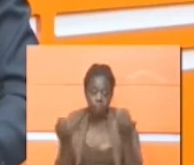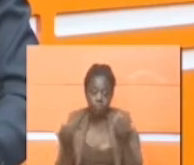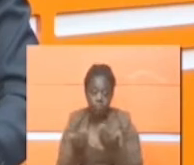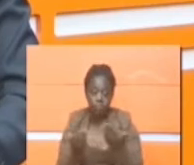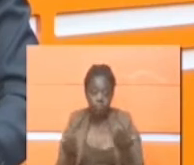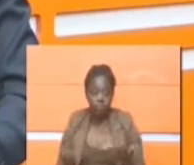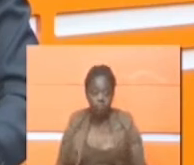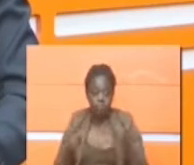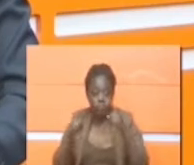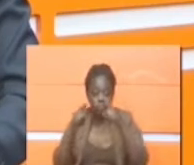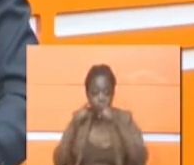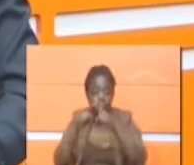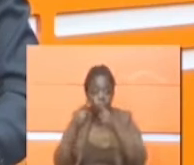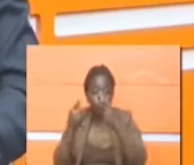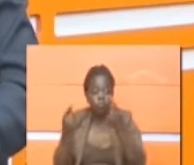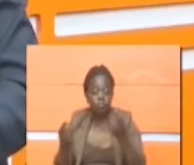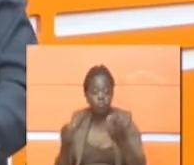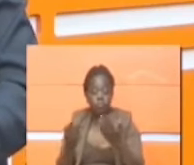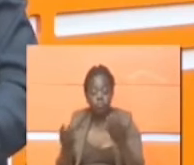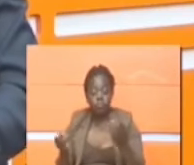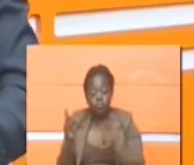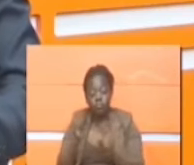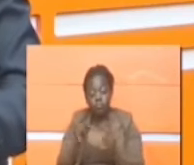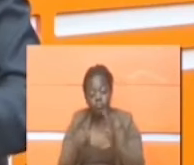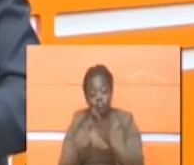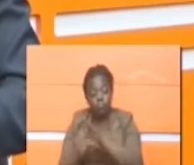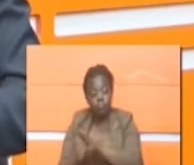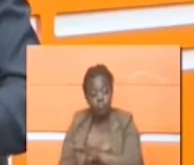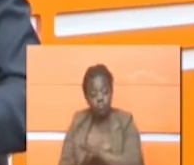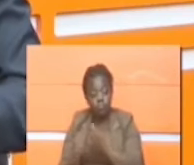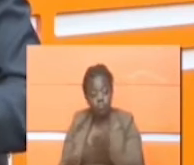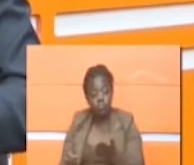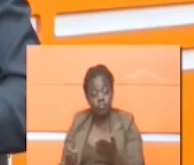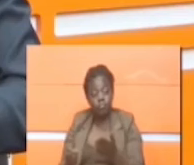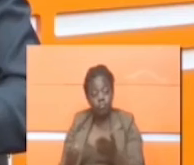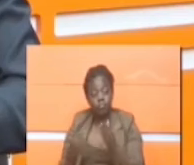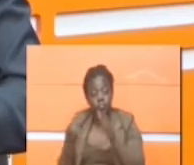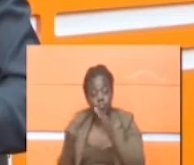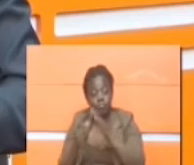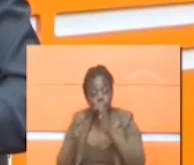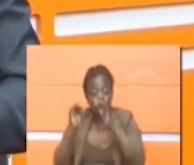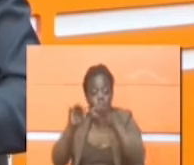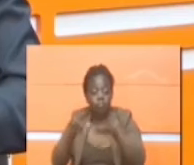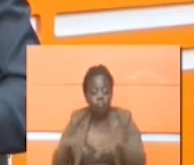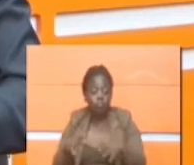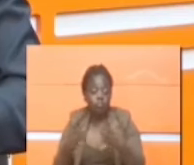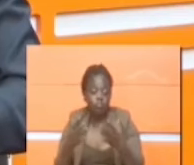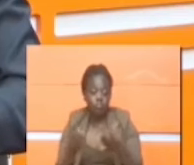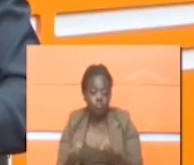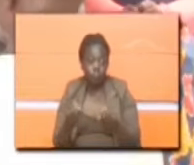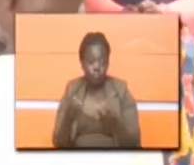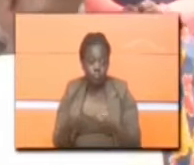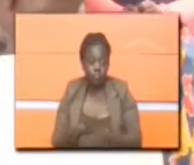mu weema awabudamizibwa abakosebwa enjege y'okubumbulukuka kwa kasasiro.